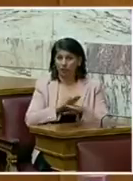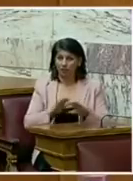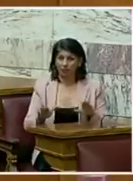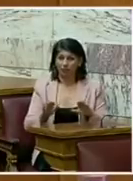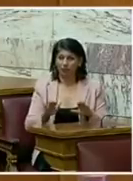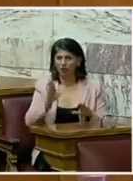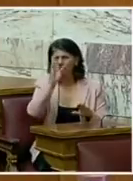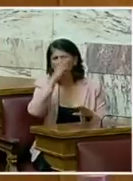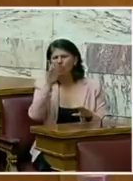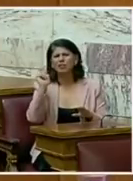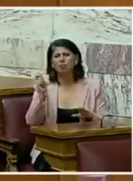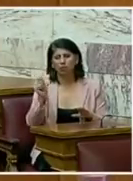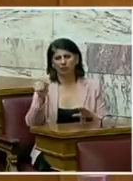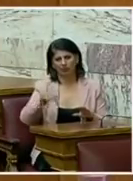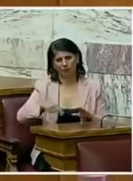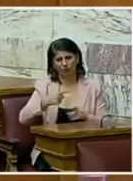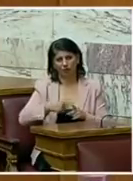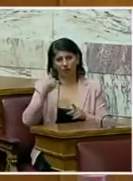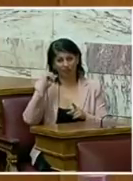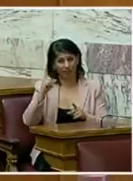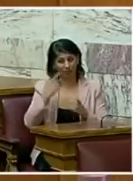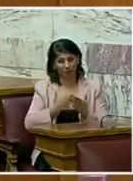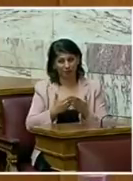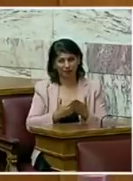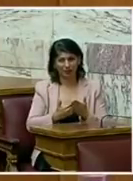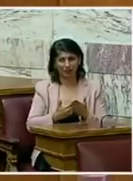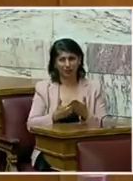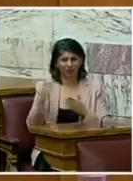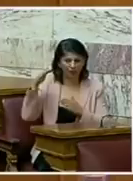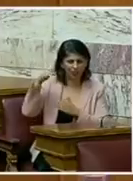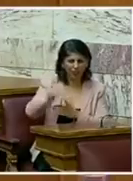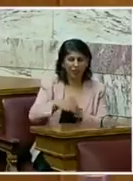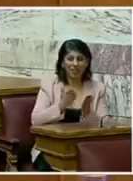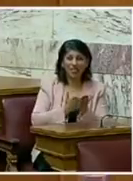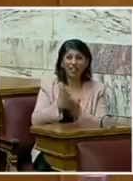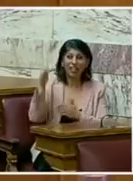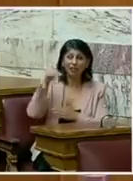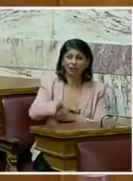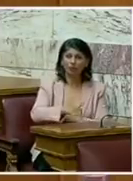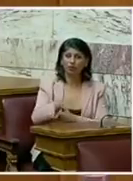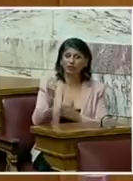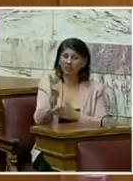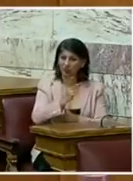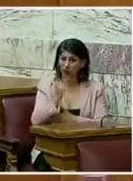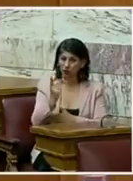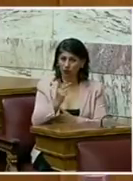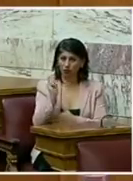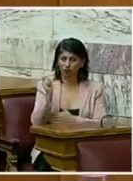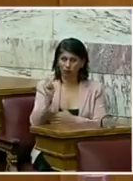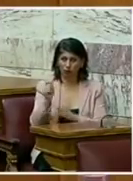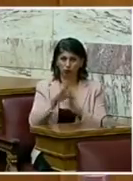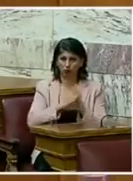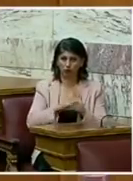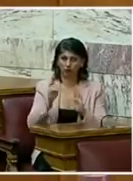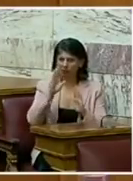σε αυτή τη χώρα, γιατί ένα από τα στοιχεία της κατάπτωσης, της ηθικής κατάπτωσης και της κοινωνίας και του πολιτικού συστήματος είναι η υποκρισία των πολιτικών